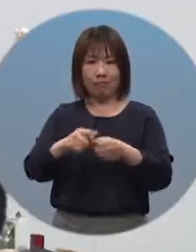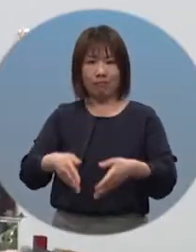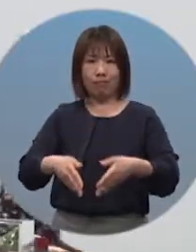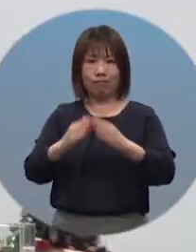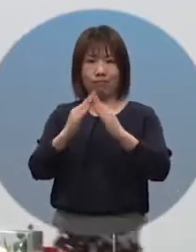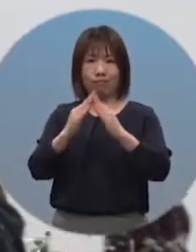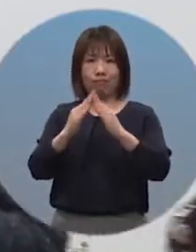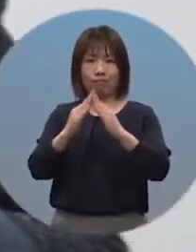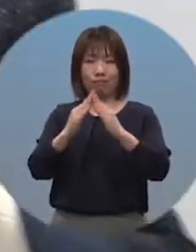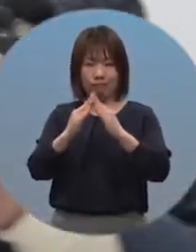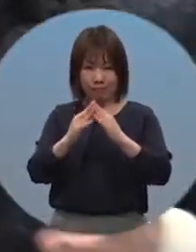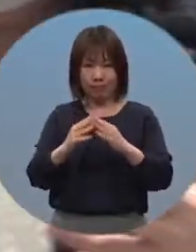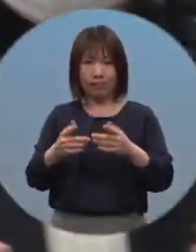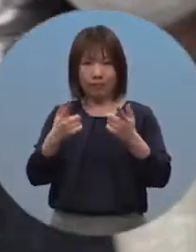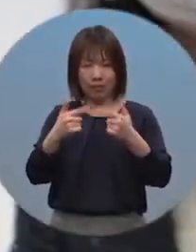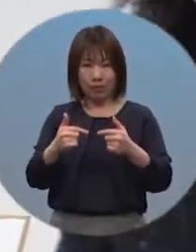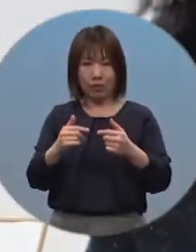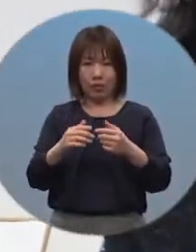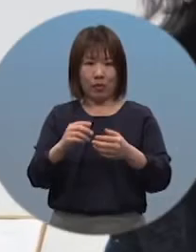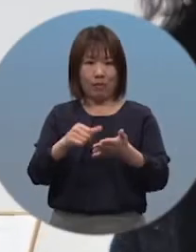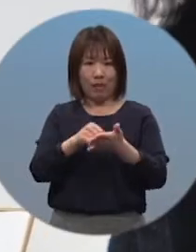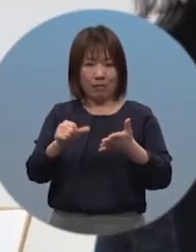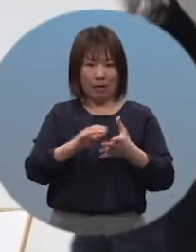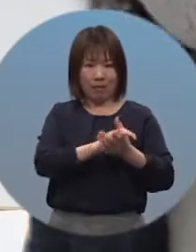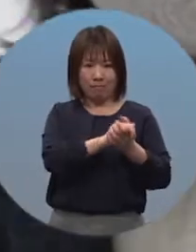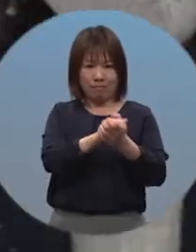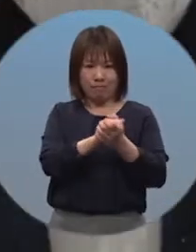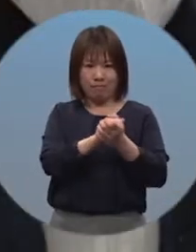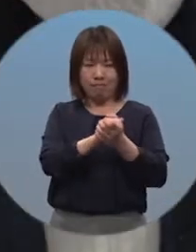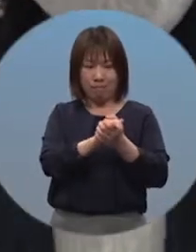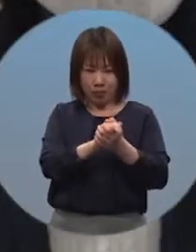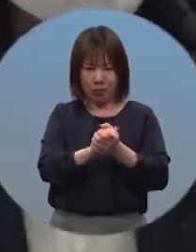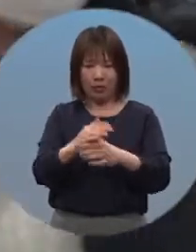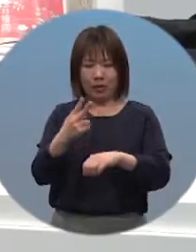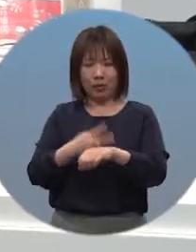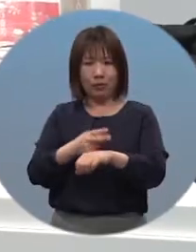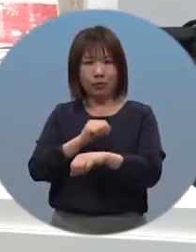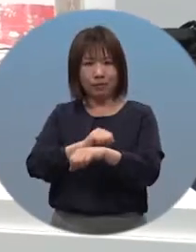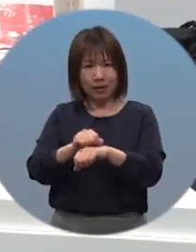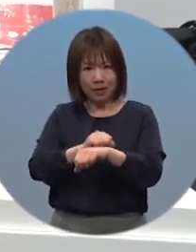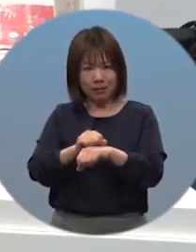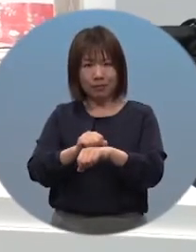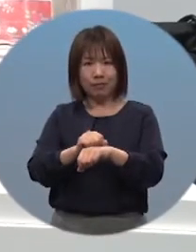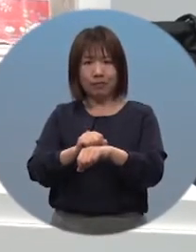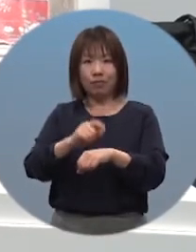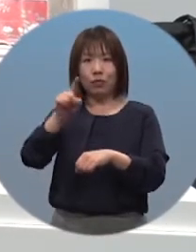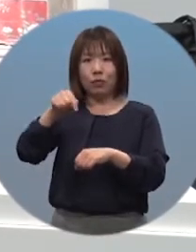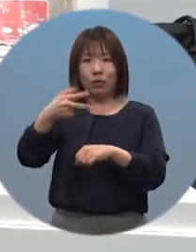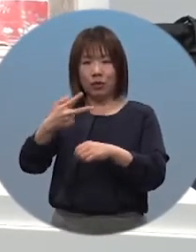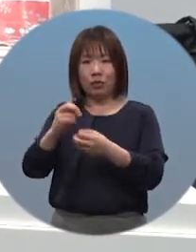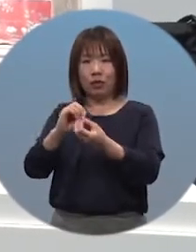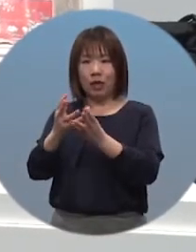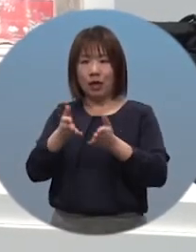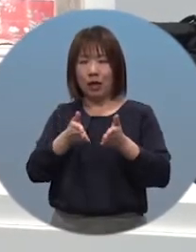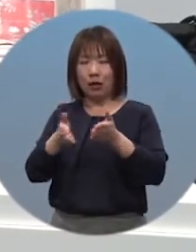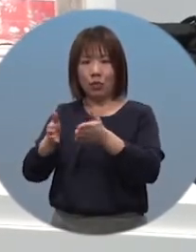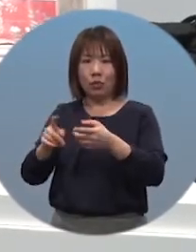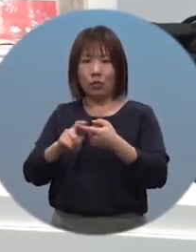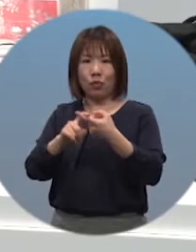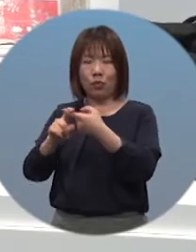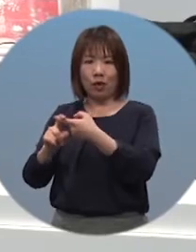を図り稼働の技を磨きその1時の稼働文化の発展に寄与することを目的としてい